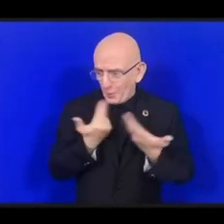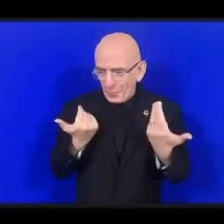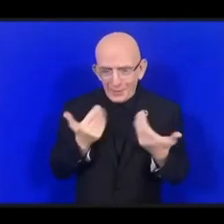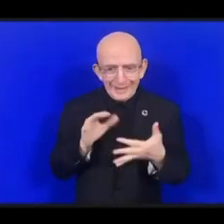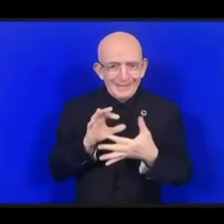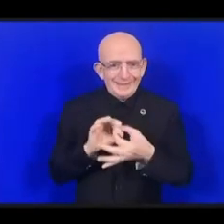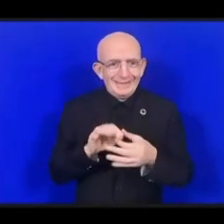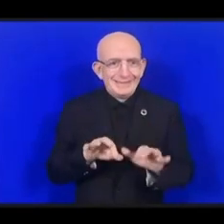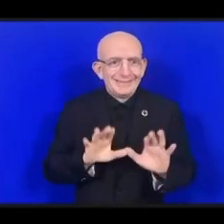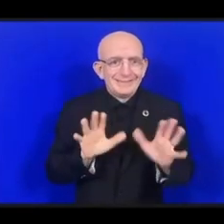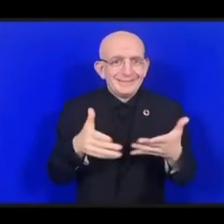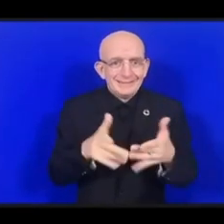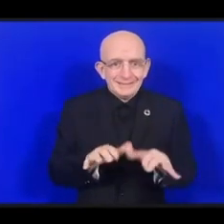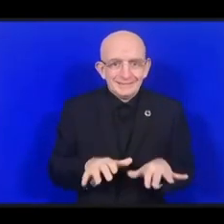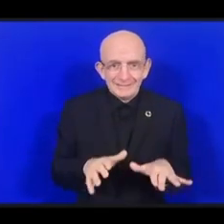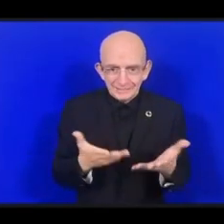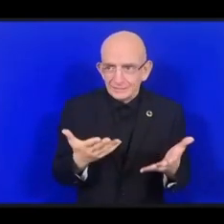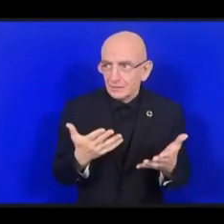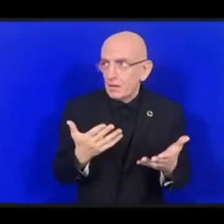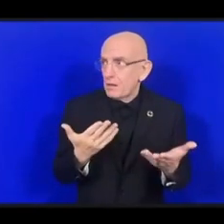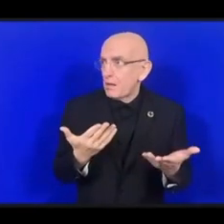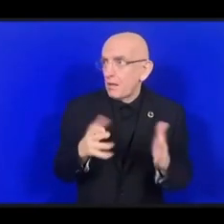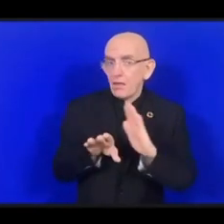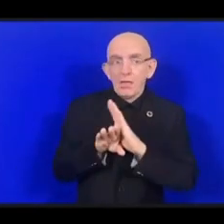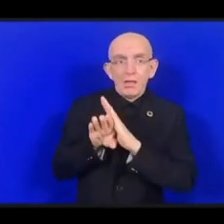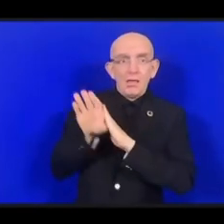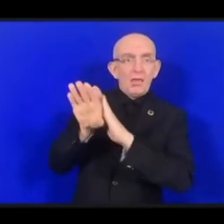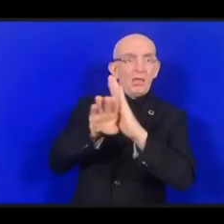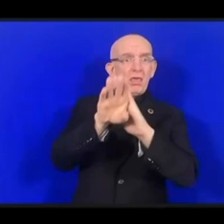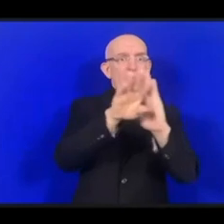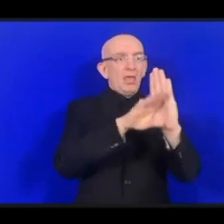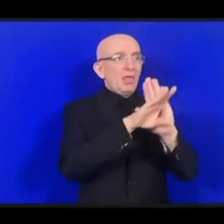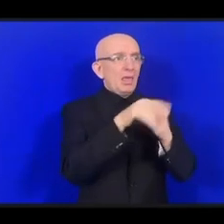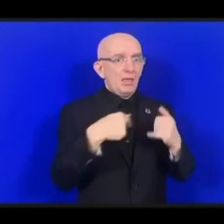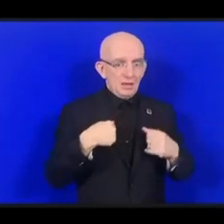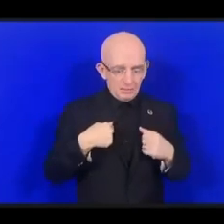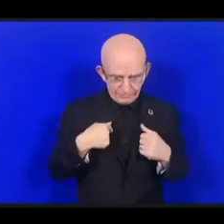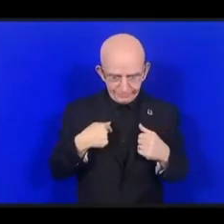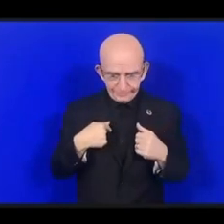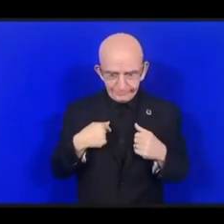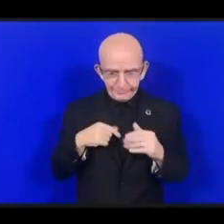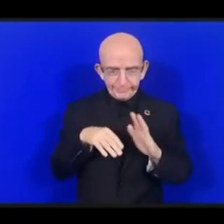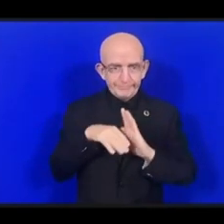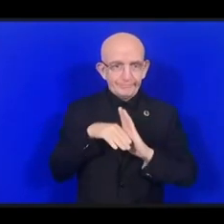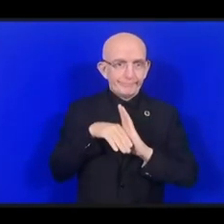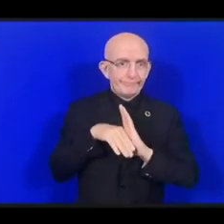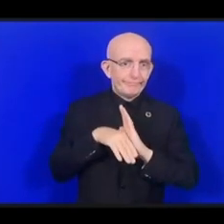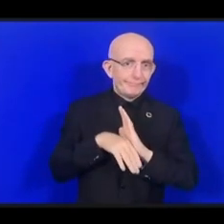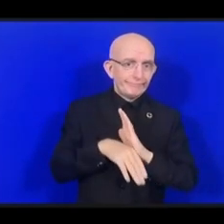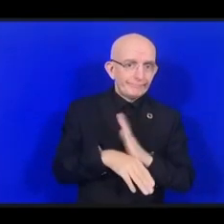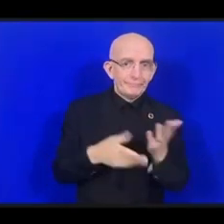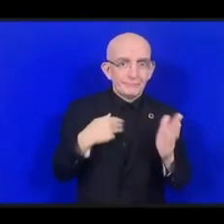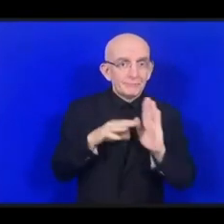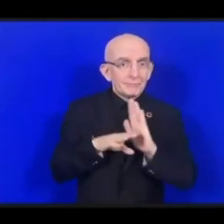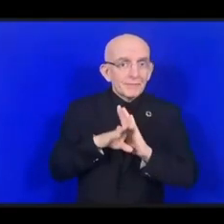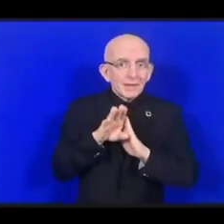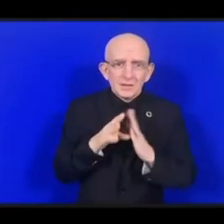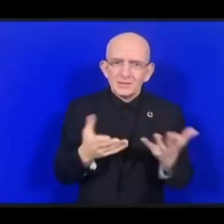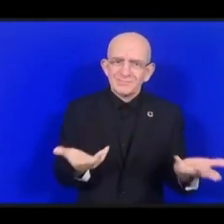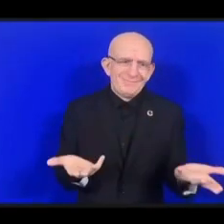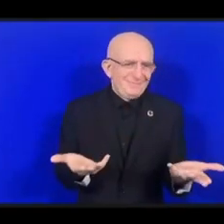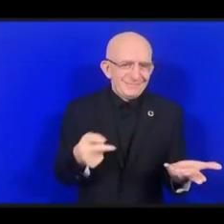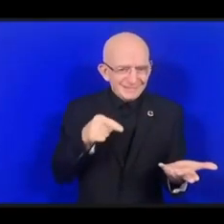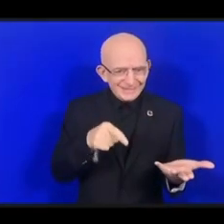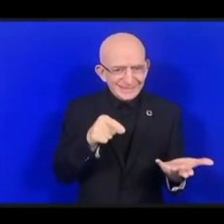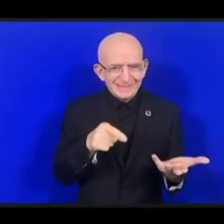ايضا يؤثر على تقدم الجنس البشري وكص يمكننا